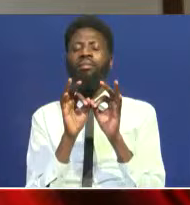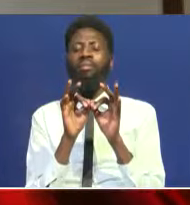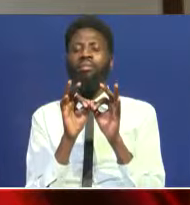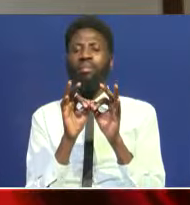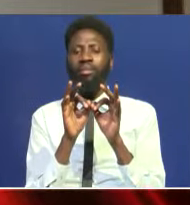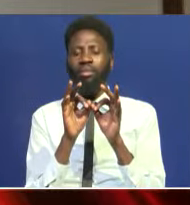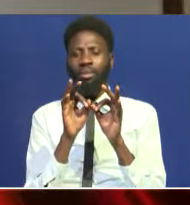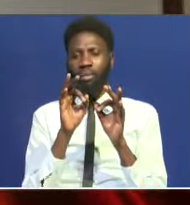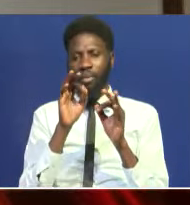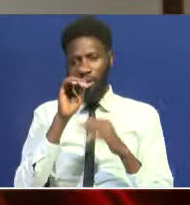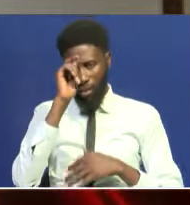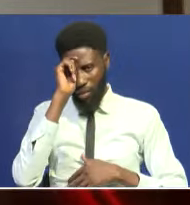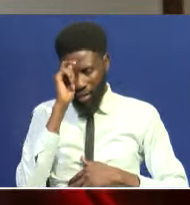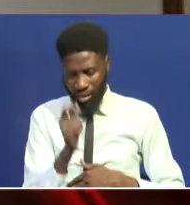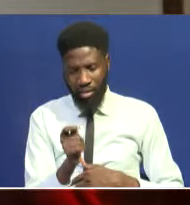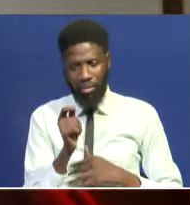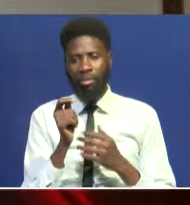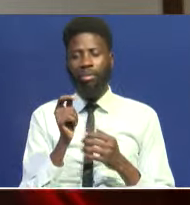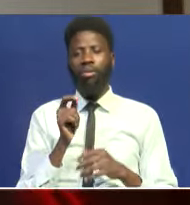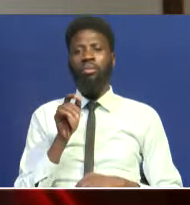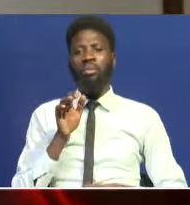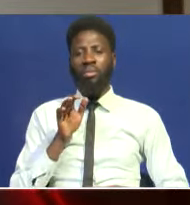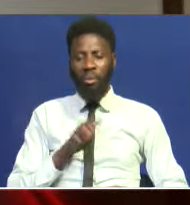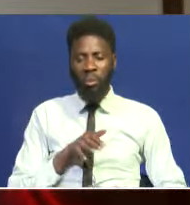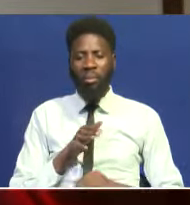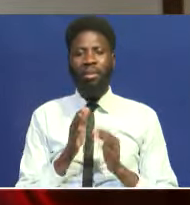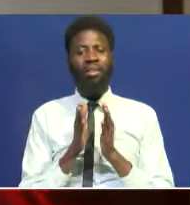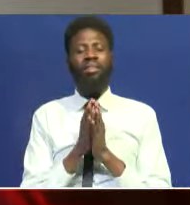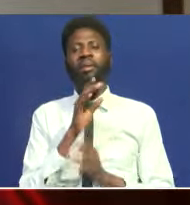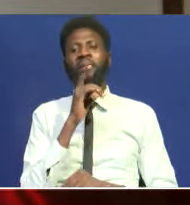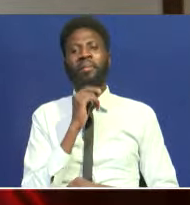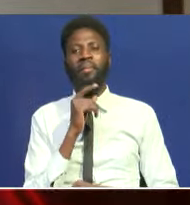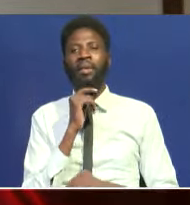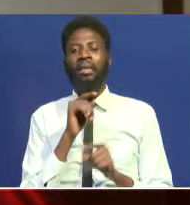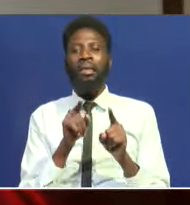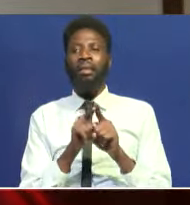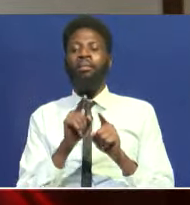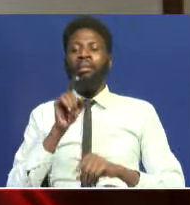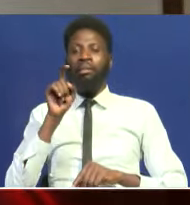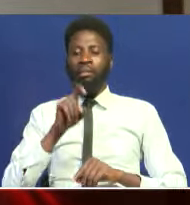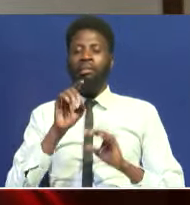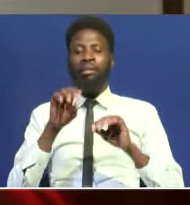wanaume na wanawake, kwa nini tuweze kupatia nafasi sawa.